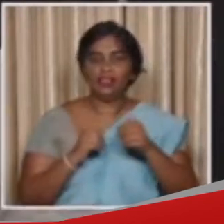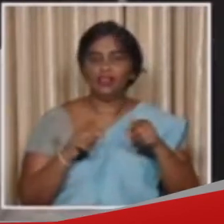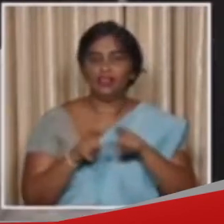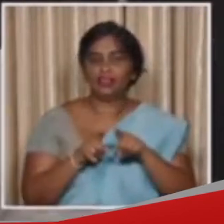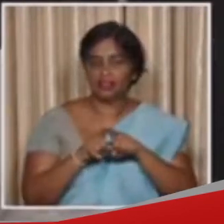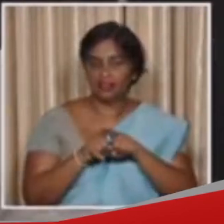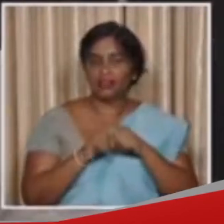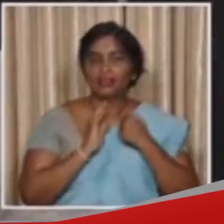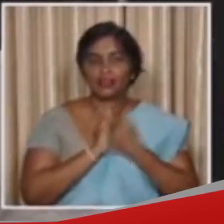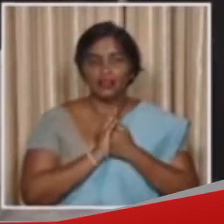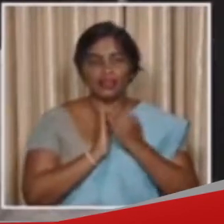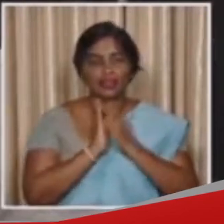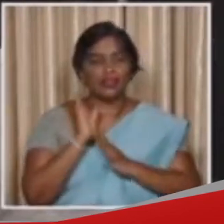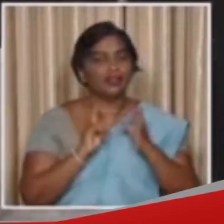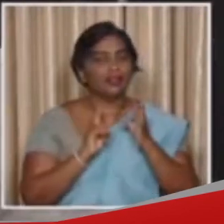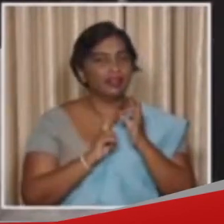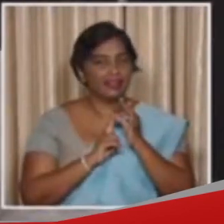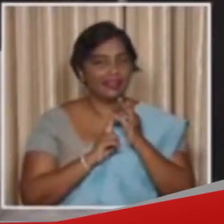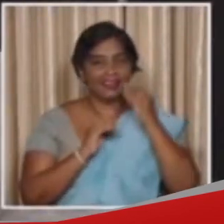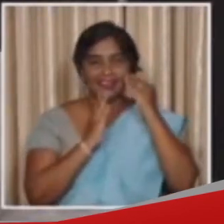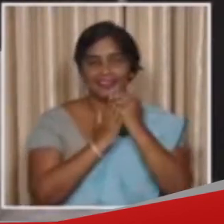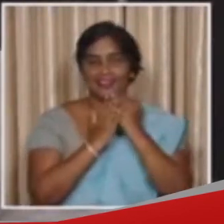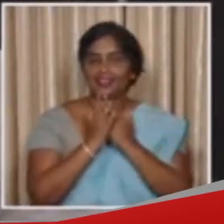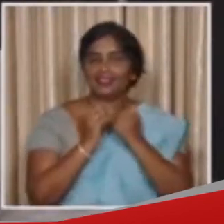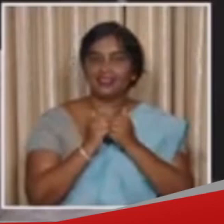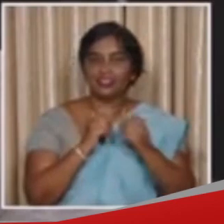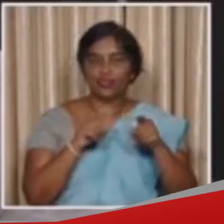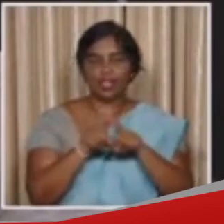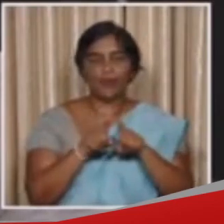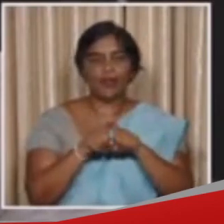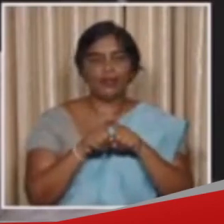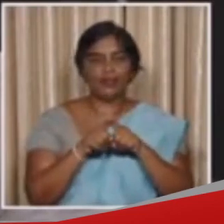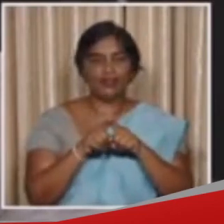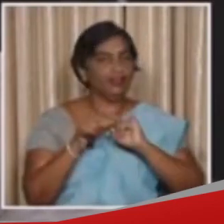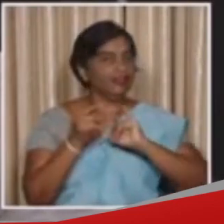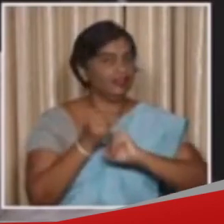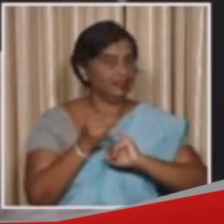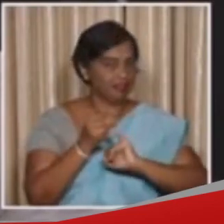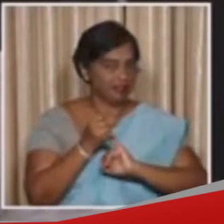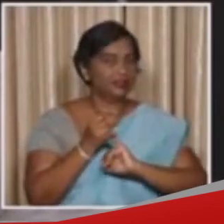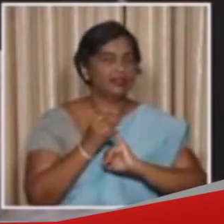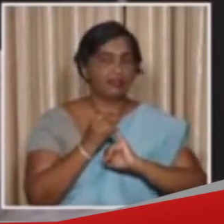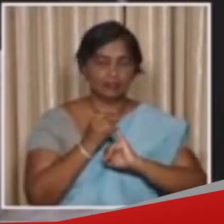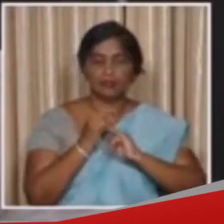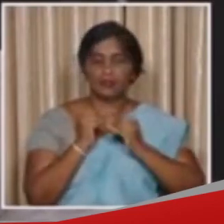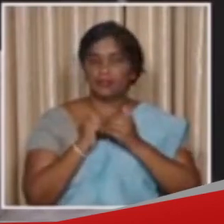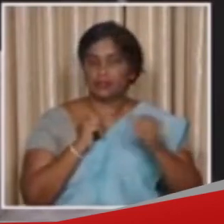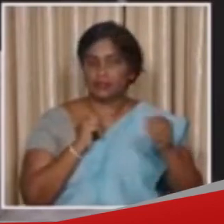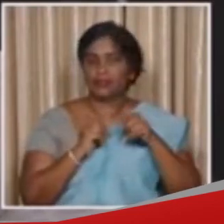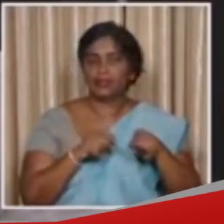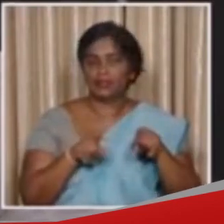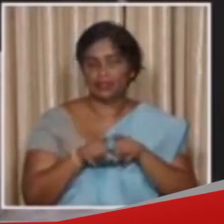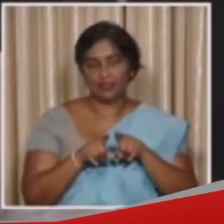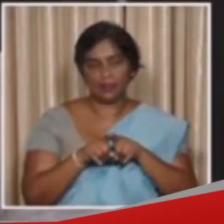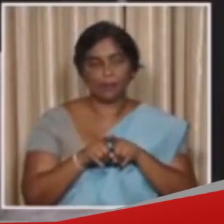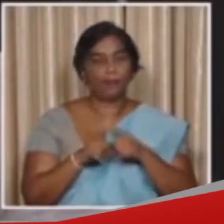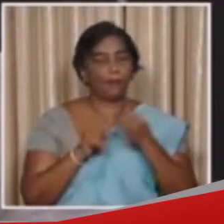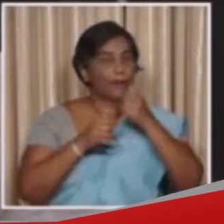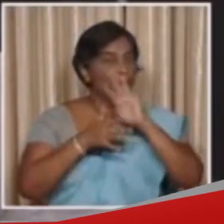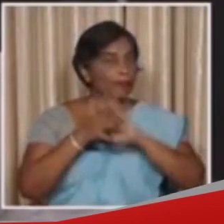गारु मंत्रितुम्य दें मे संख्यालेखन तीन सेप्टेंबर तीह दाक्वा एतकोट मुलिम एलोकेशन